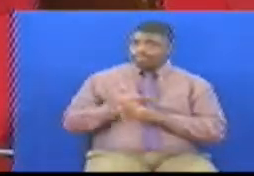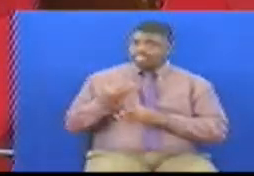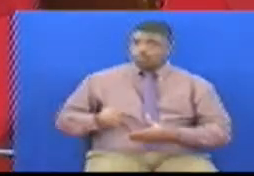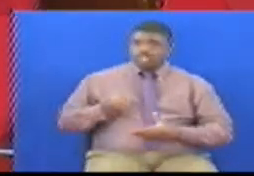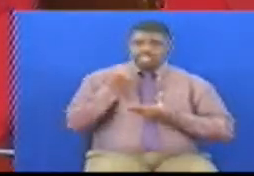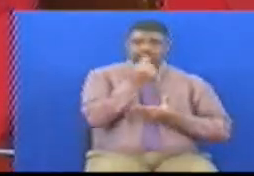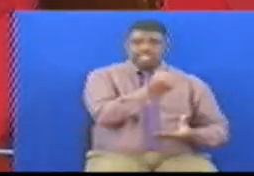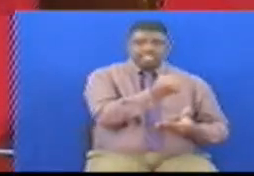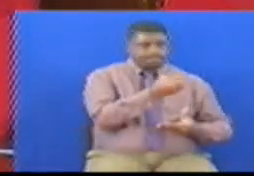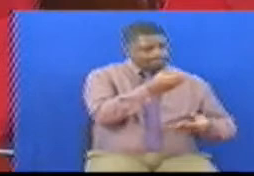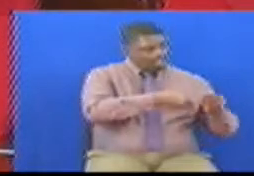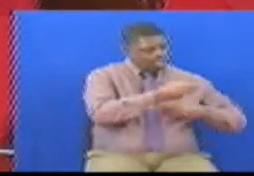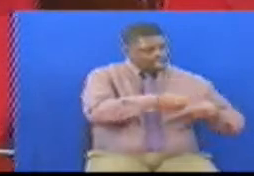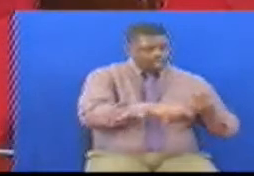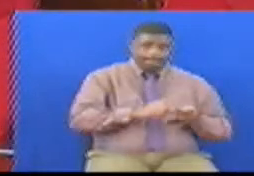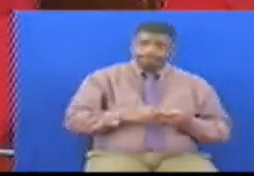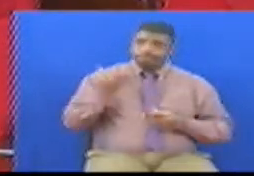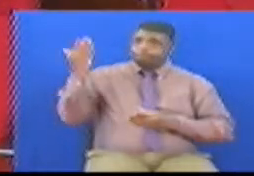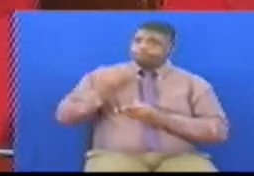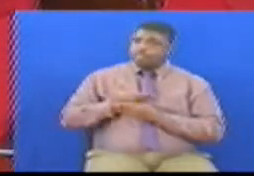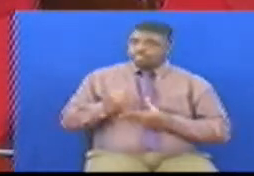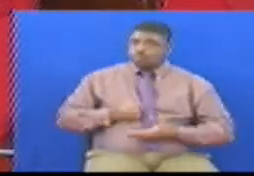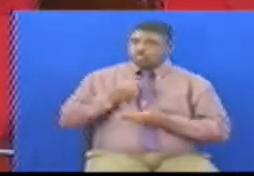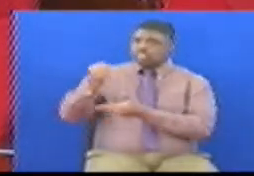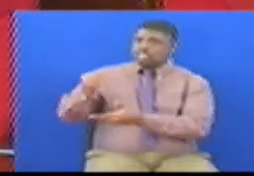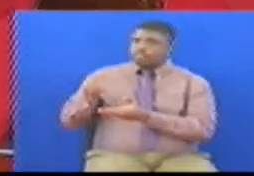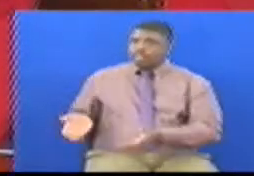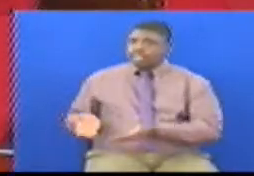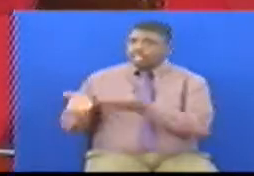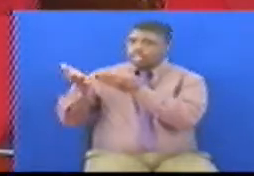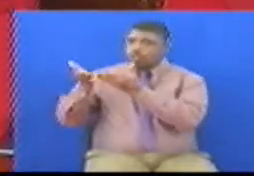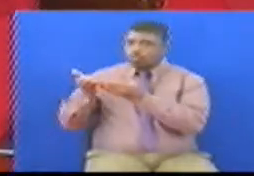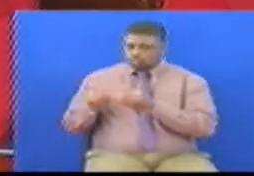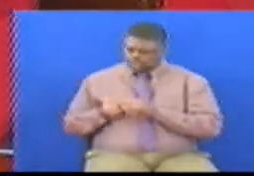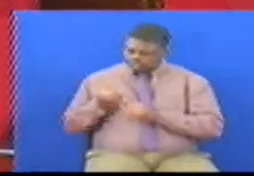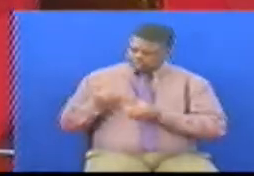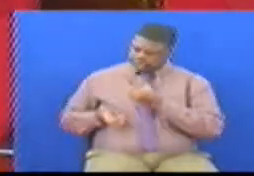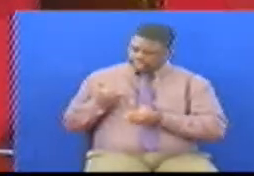benki ya uwekezaji maendeleo zina changamoto kubwa ya mtaji. Hata hivyo,